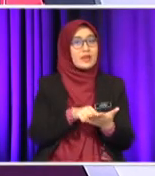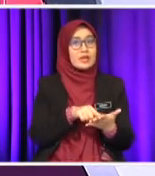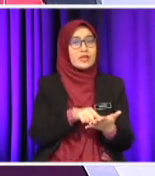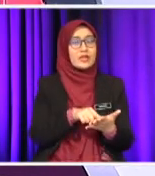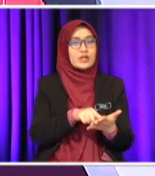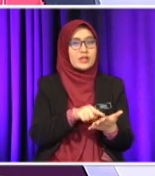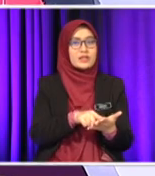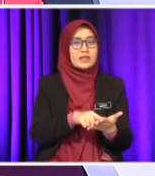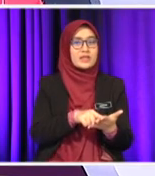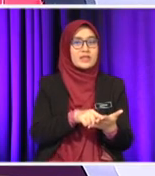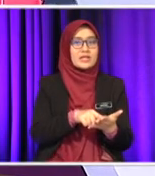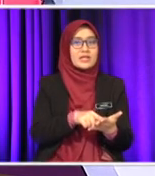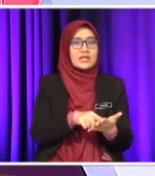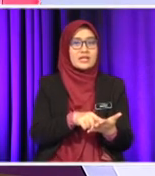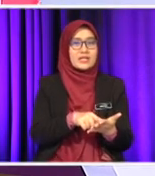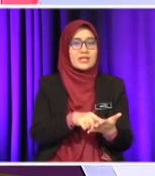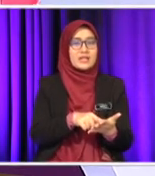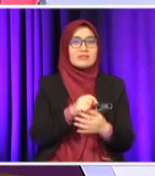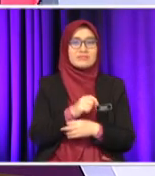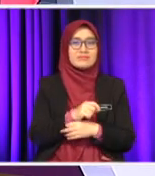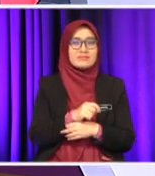penghisap yang terbaru nih guys